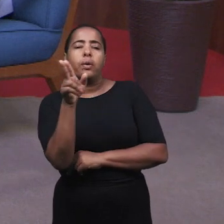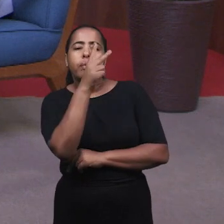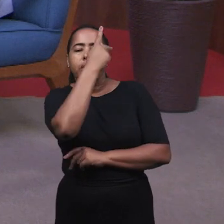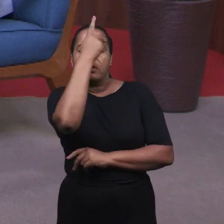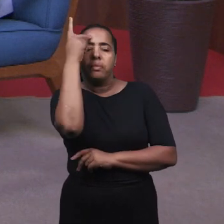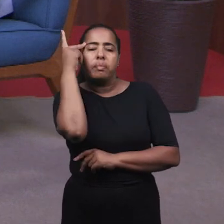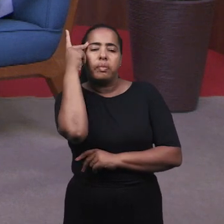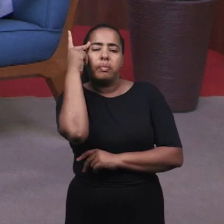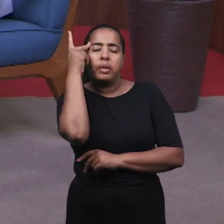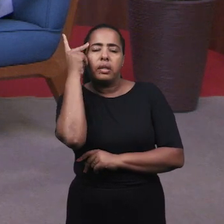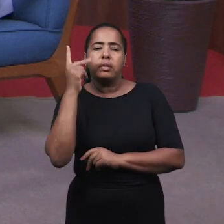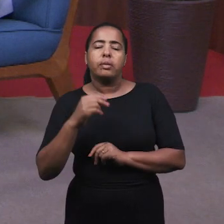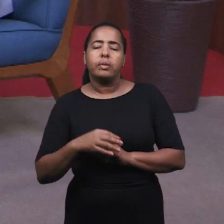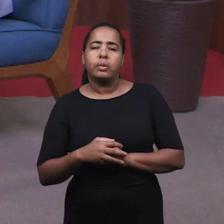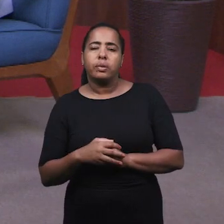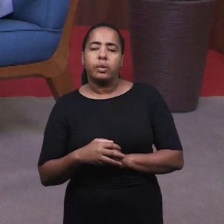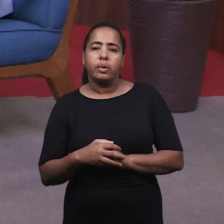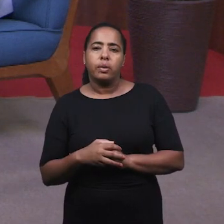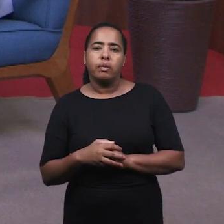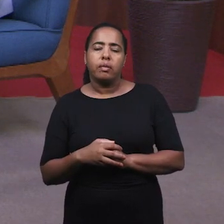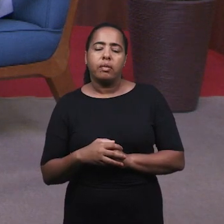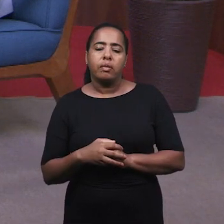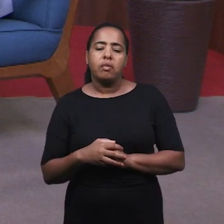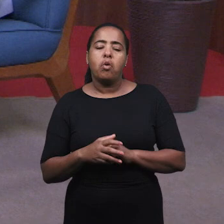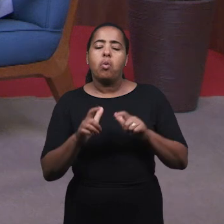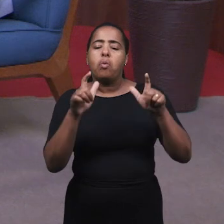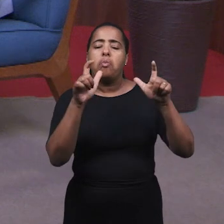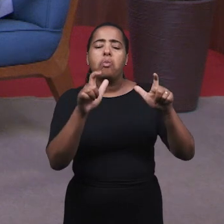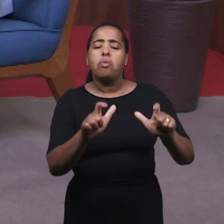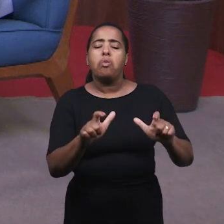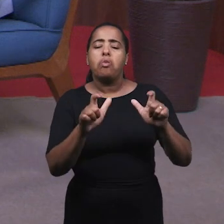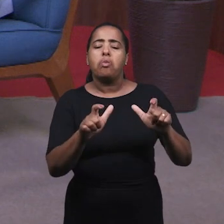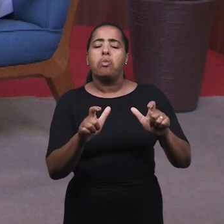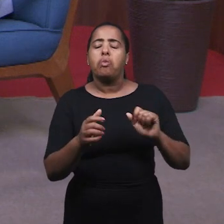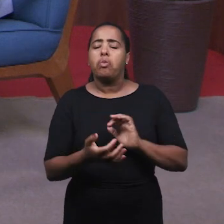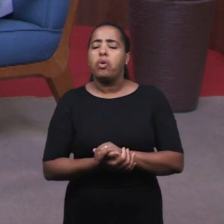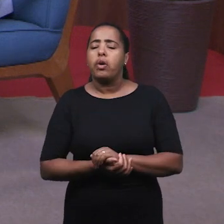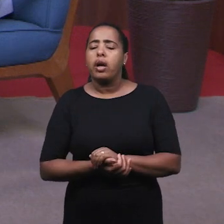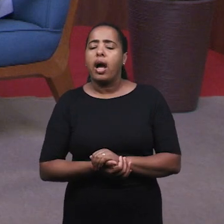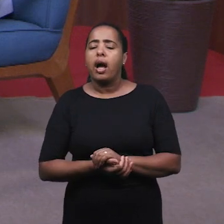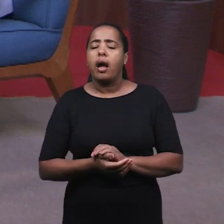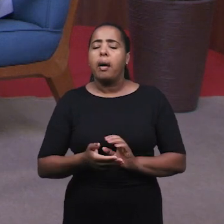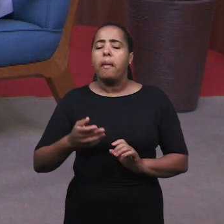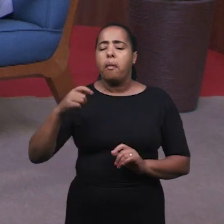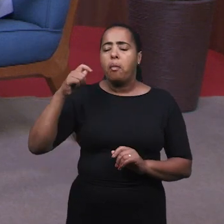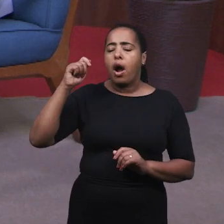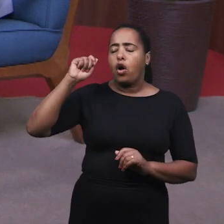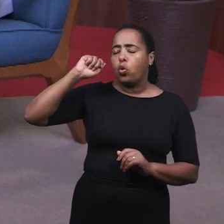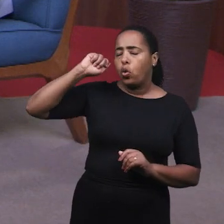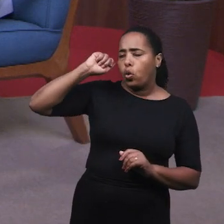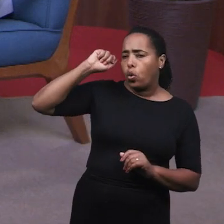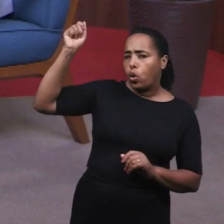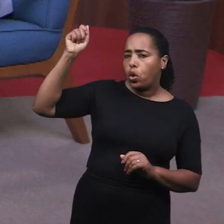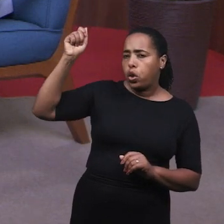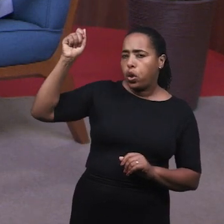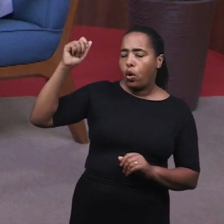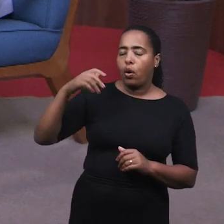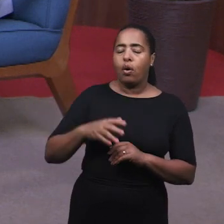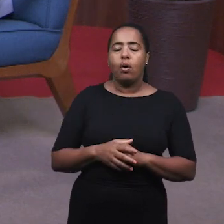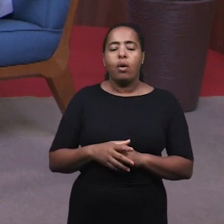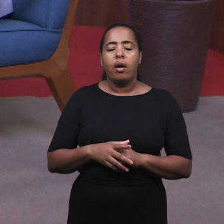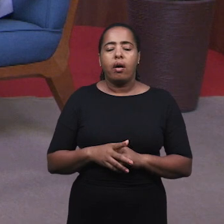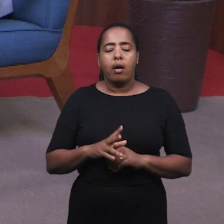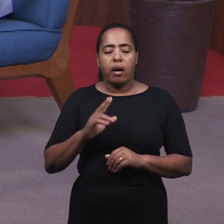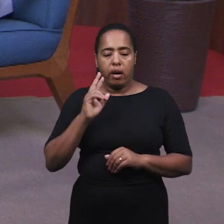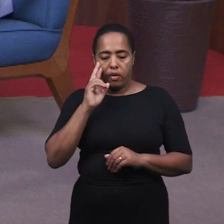Wikipédia et mettre le nom d'une personne, un écrivain, un juriste, une personne